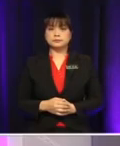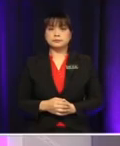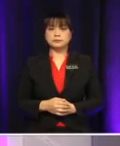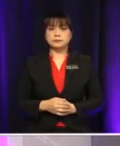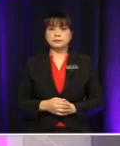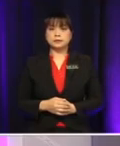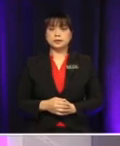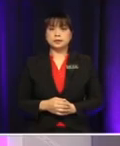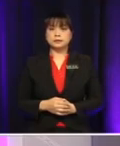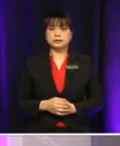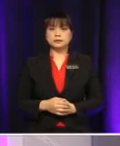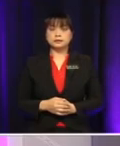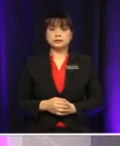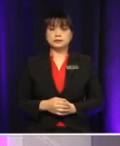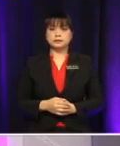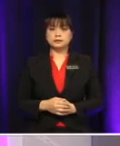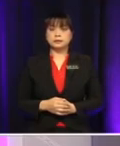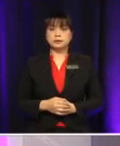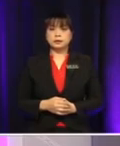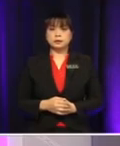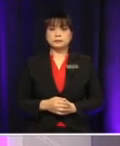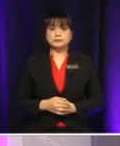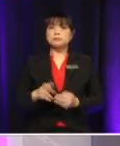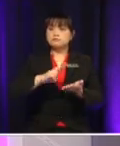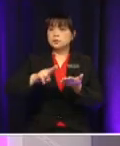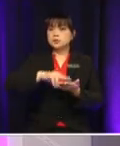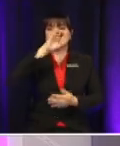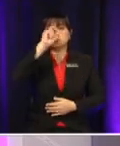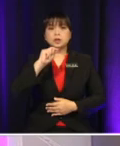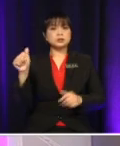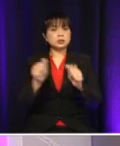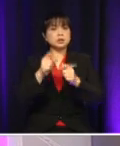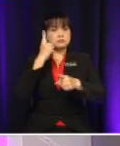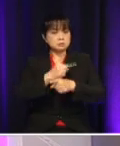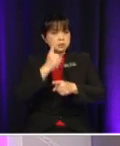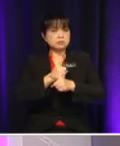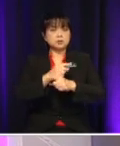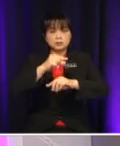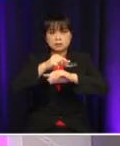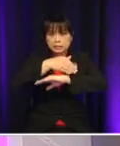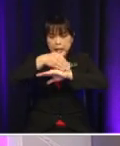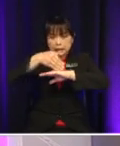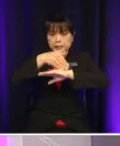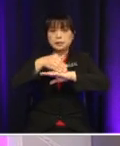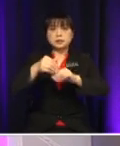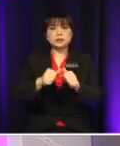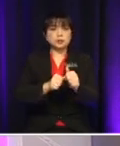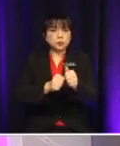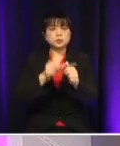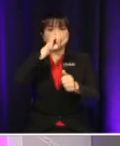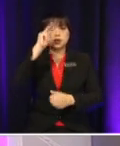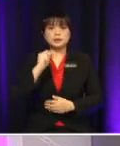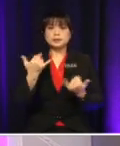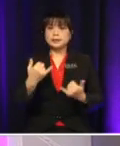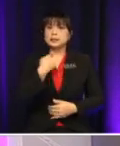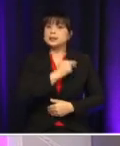saya petik kembali pesanan sebentar tadi baca soalnya dengan teliti dan gariskan kata kunci atau kehendak soalnya jadi sekarang